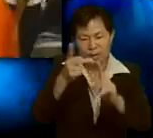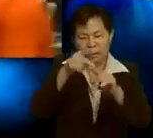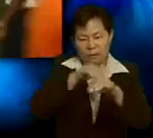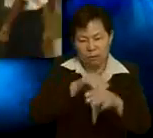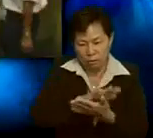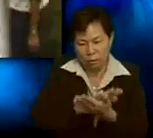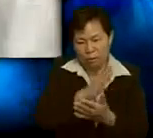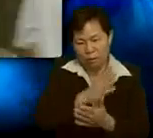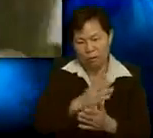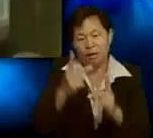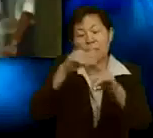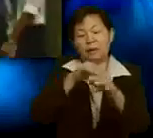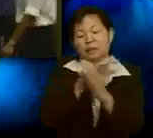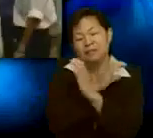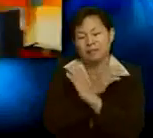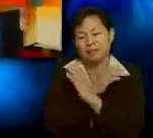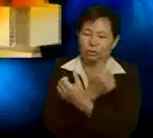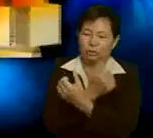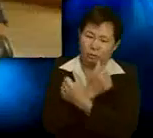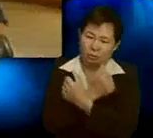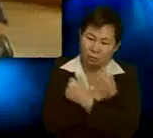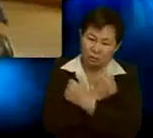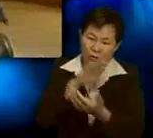sekolah kepada cintakan sekolah.